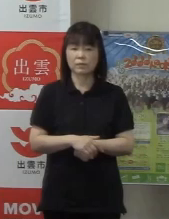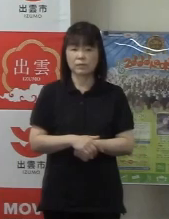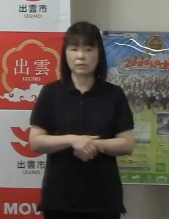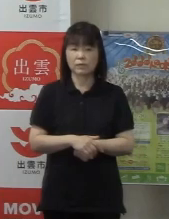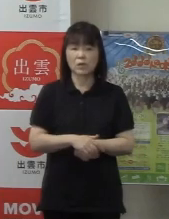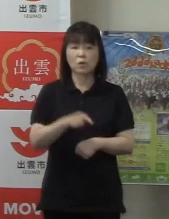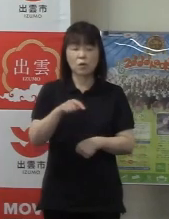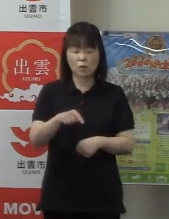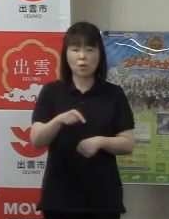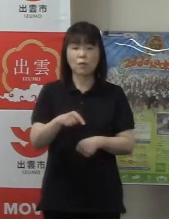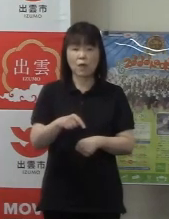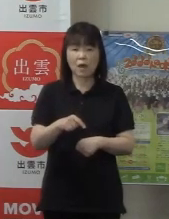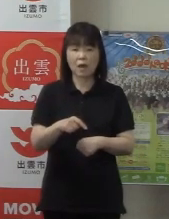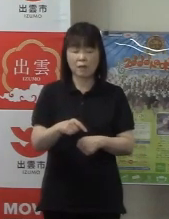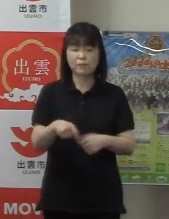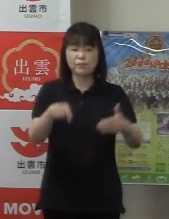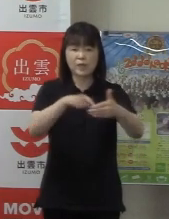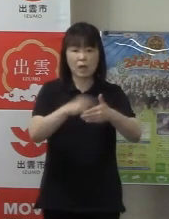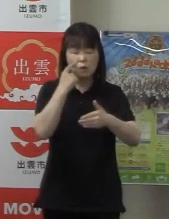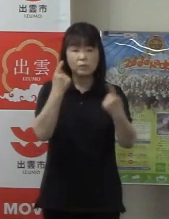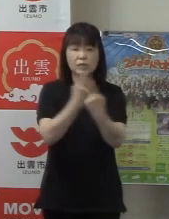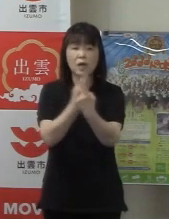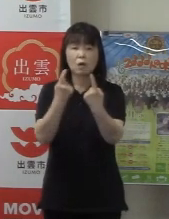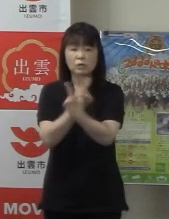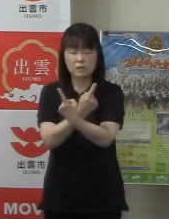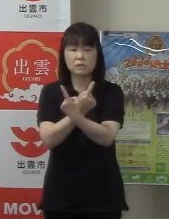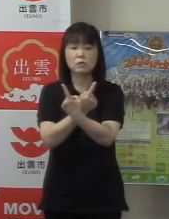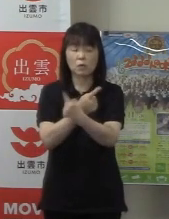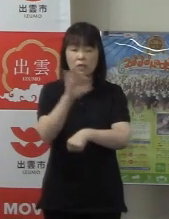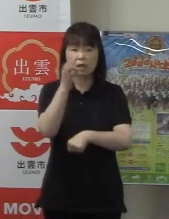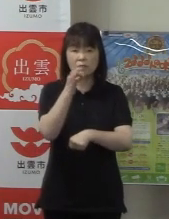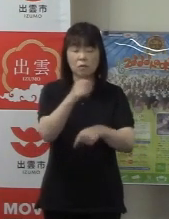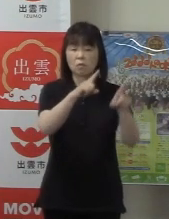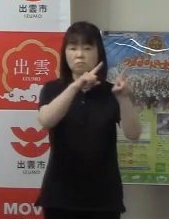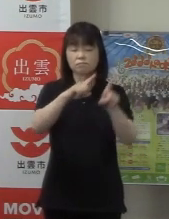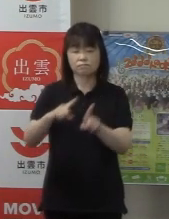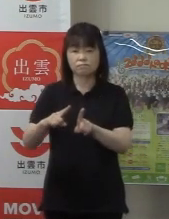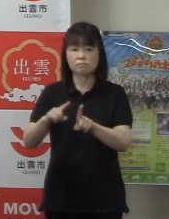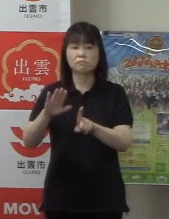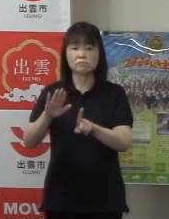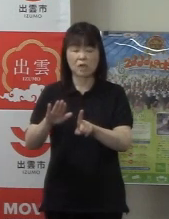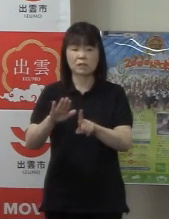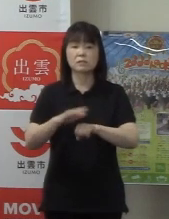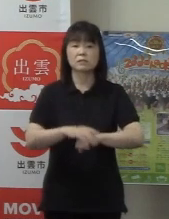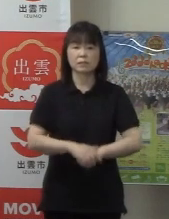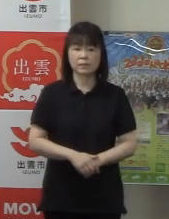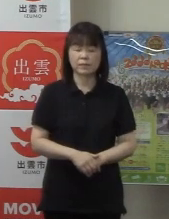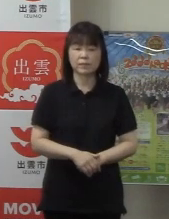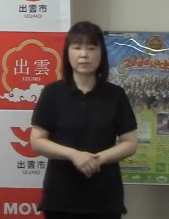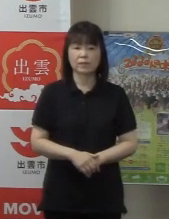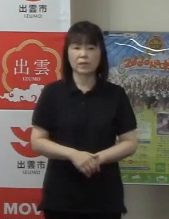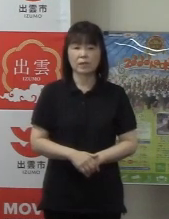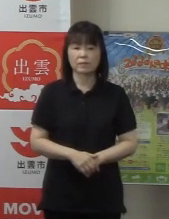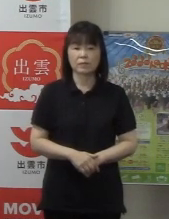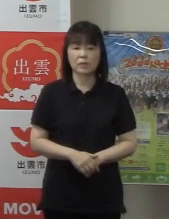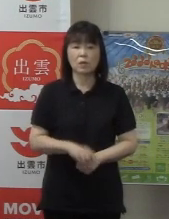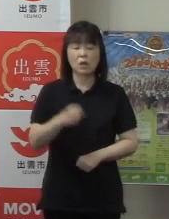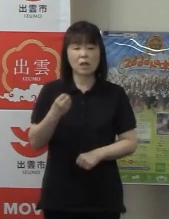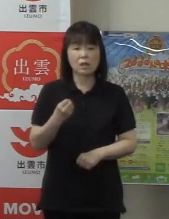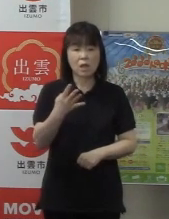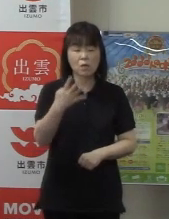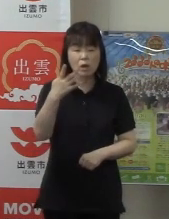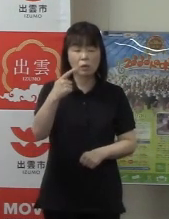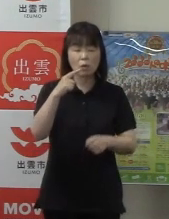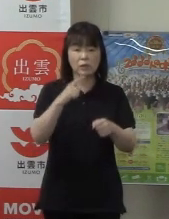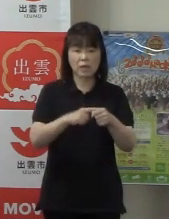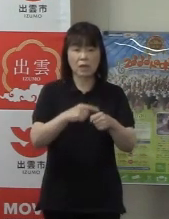等に伴う事業費の減額になります。これも債務負担行為を令和5年6年